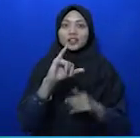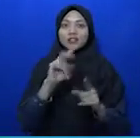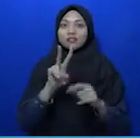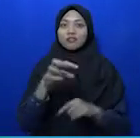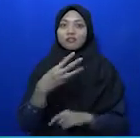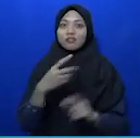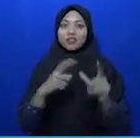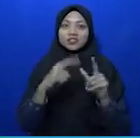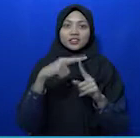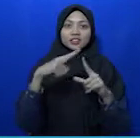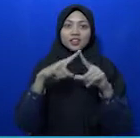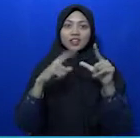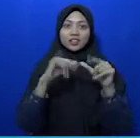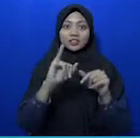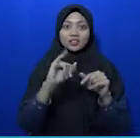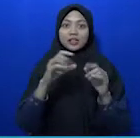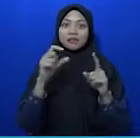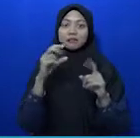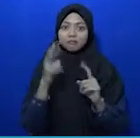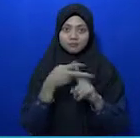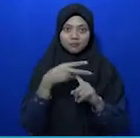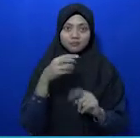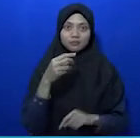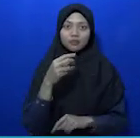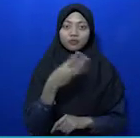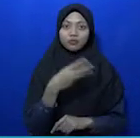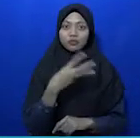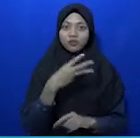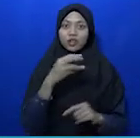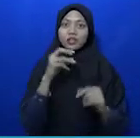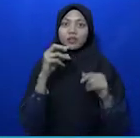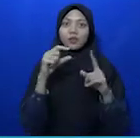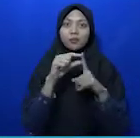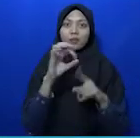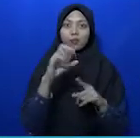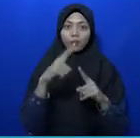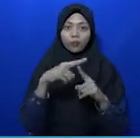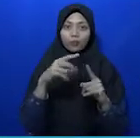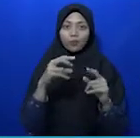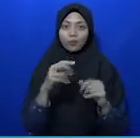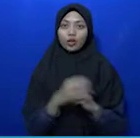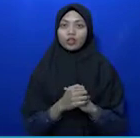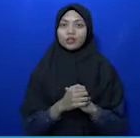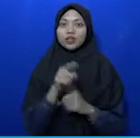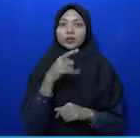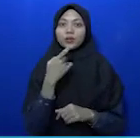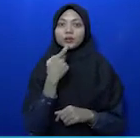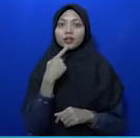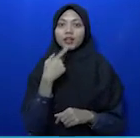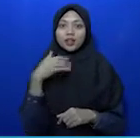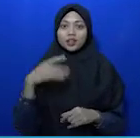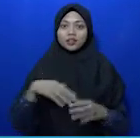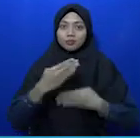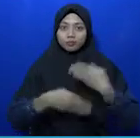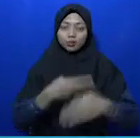memberikan judul kali ini divestasi Freeport kedaulatan tambang Indonesia. Nah, narasumber